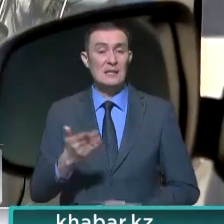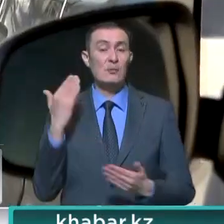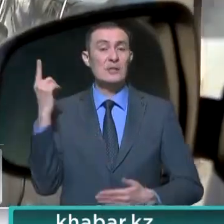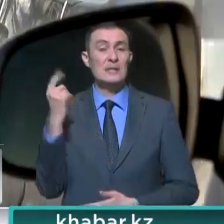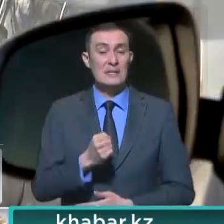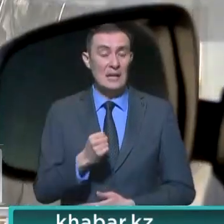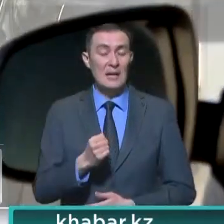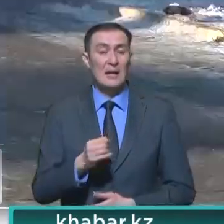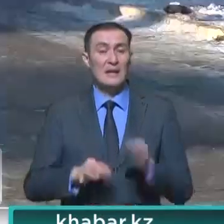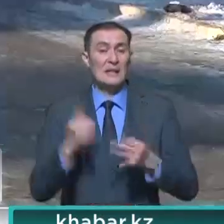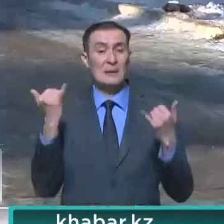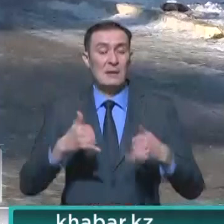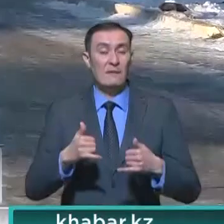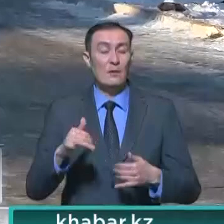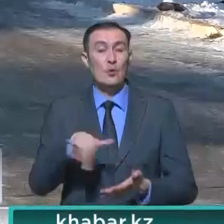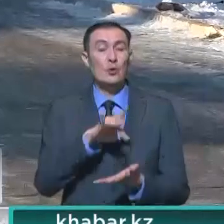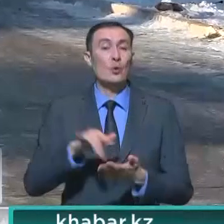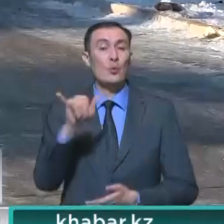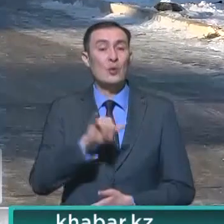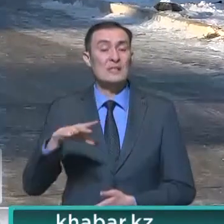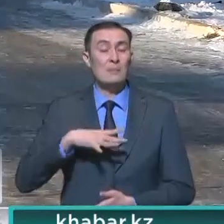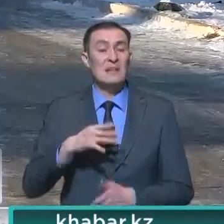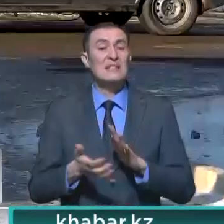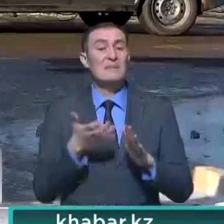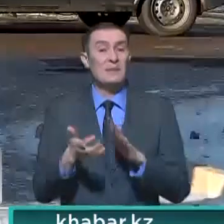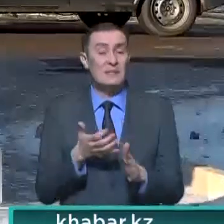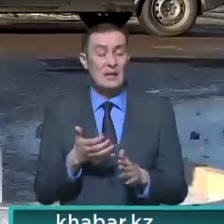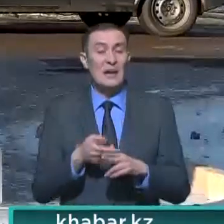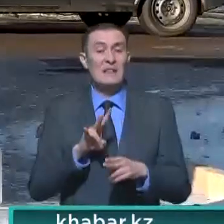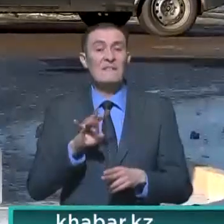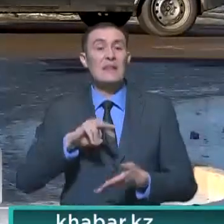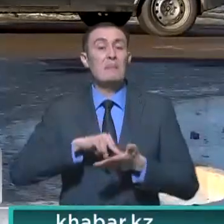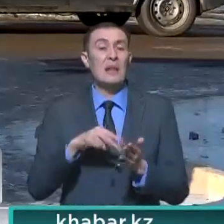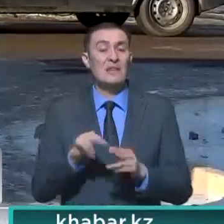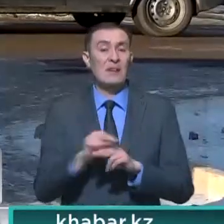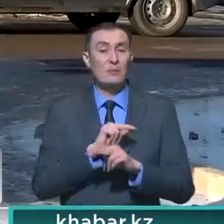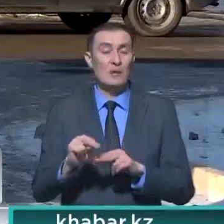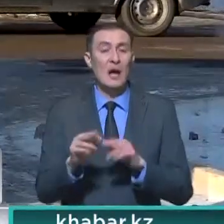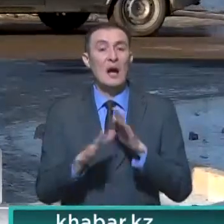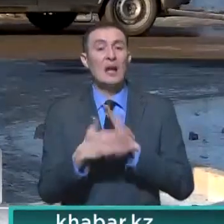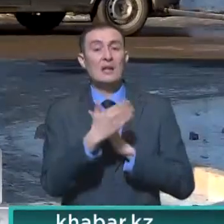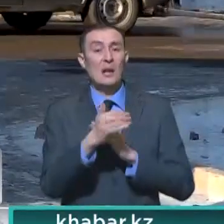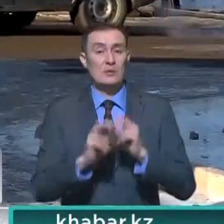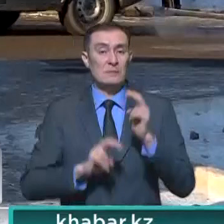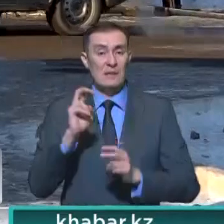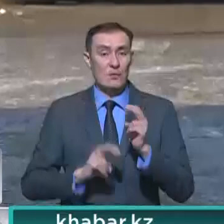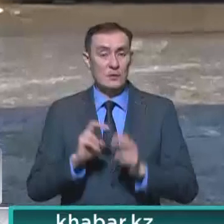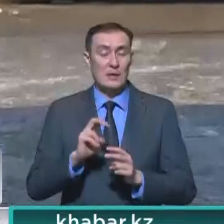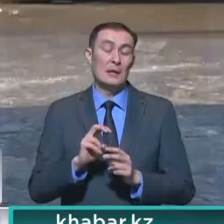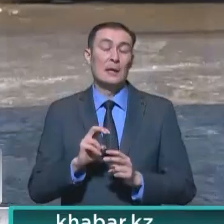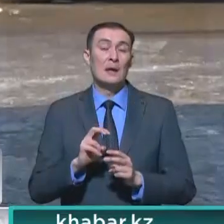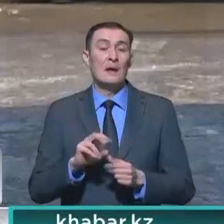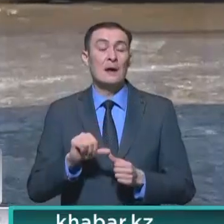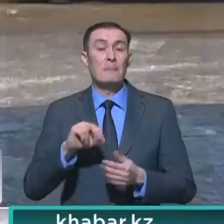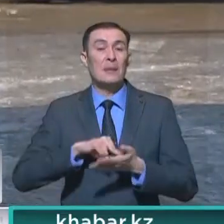на заправках Уральска наблюдался дефицит топлива. Ситуацию объясняют внеплановым ремонтом на Атырауском нефтеперерабатывающем заводе.